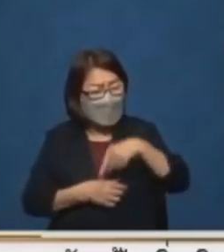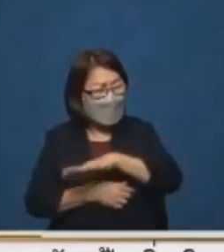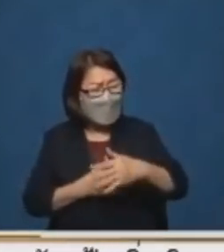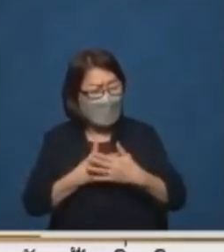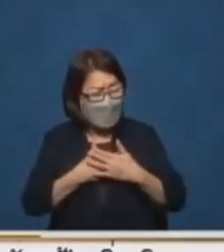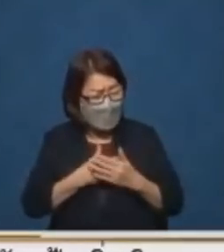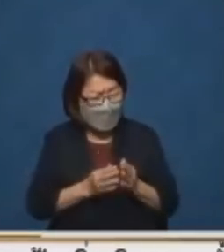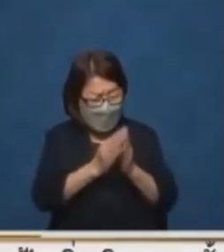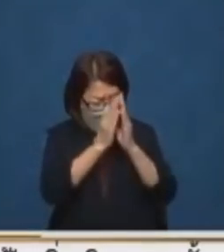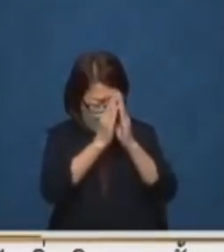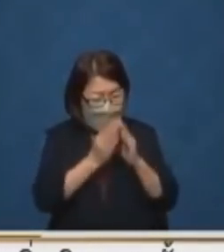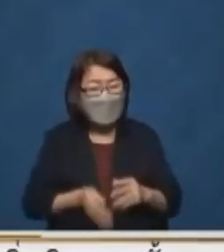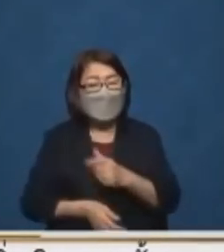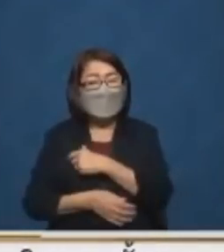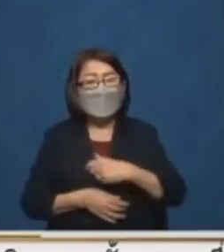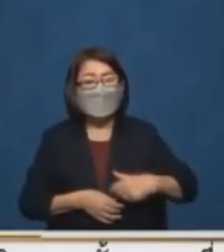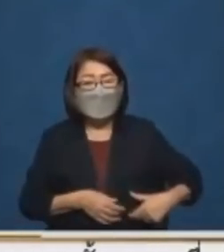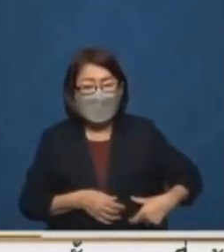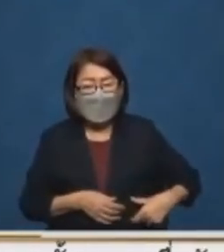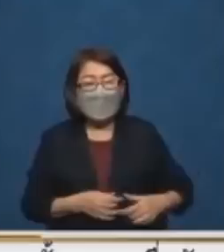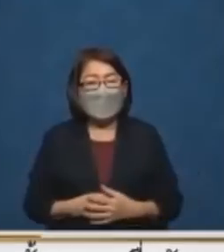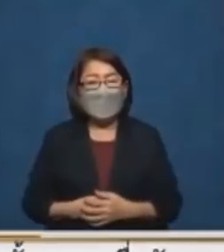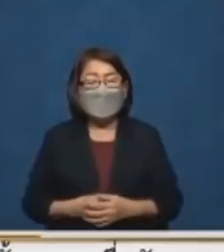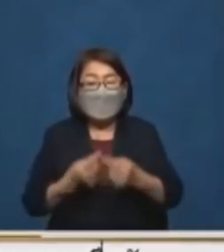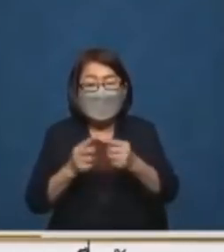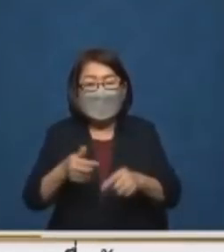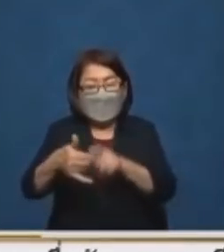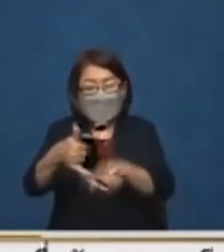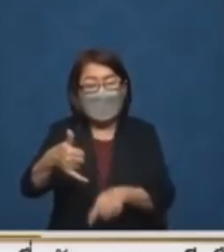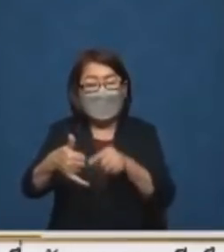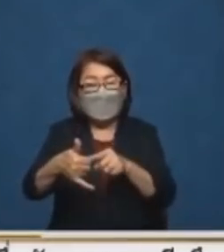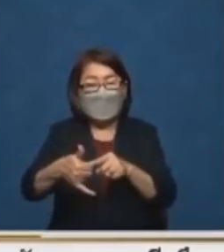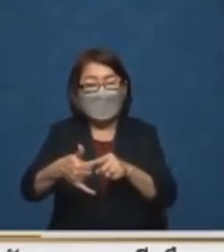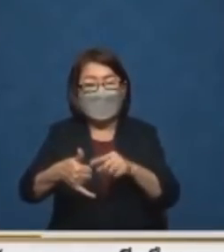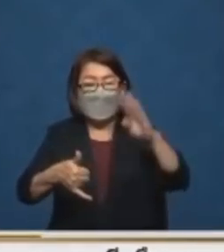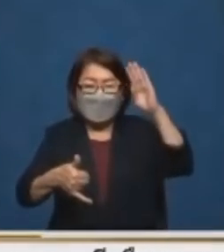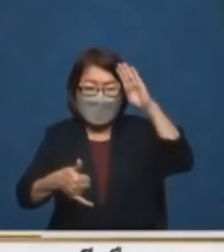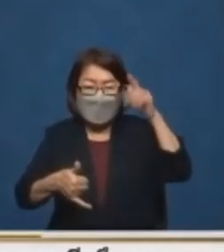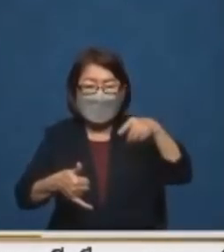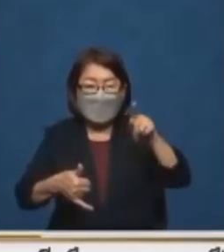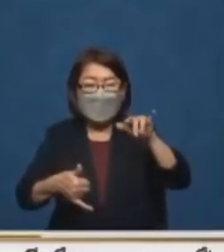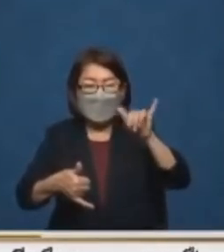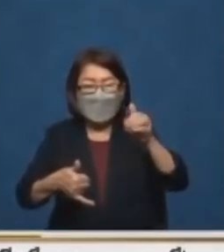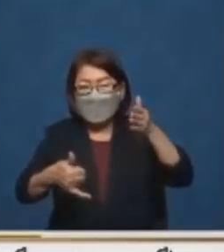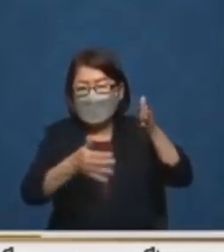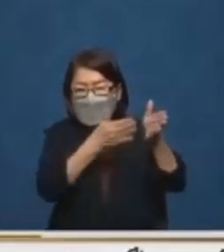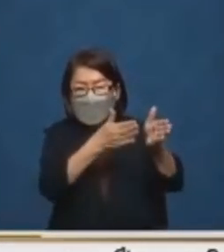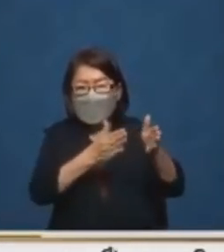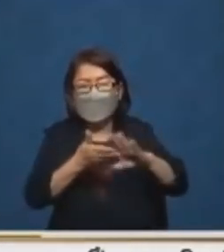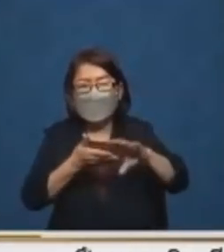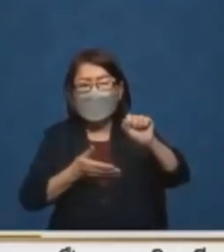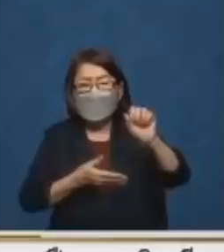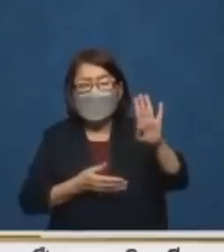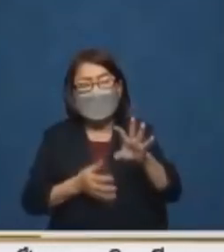ต่สถาบันพระมหากศัตแต่ผลเอกประยุติจงใจพาดพิงถึสถาบนเกี่วข้องกับก